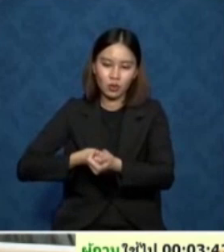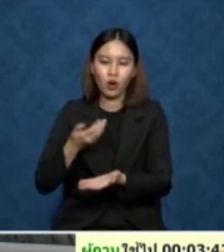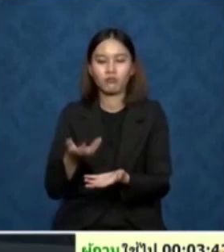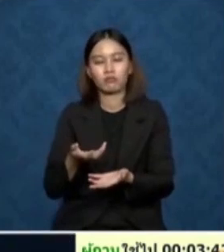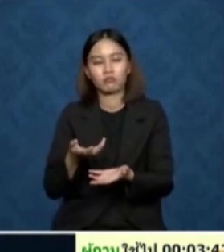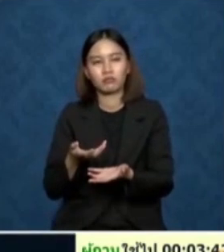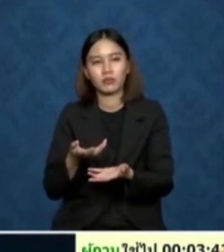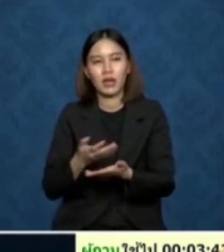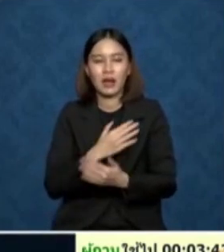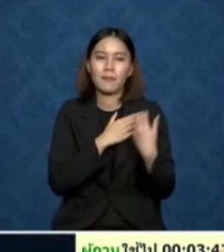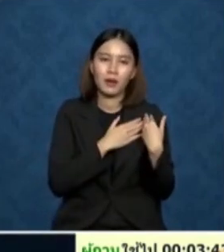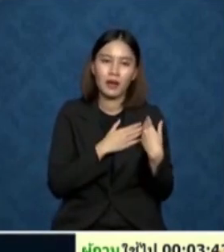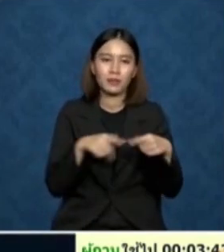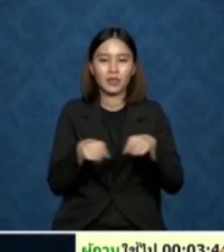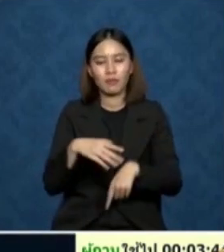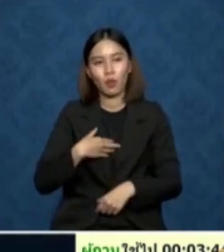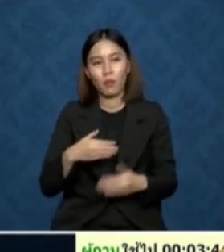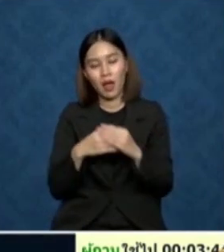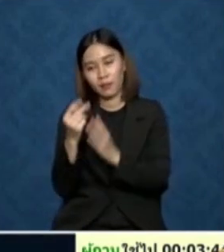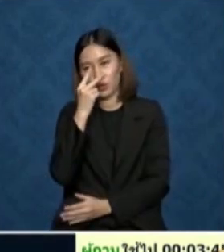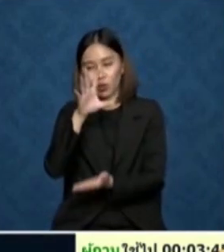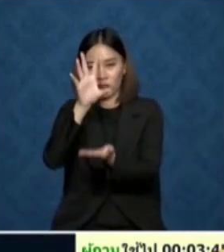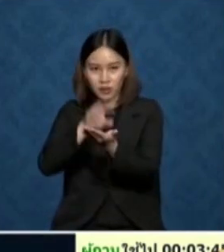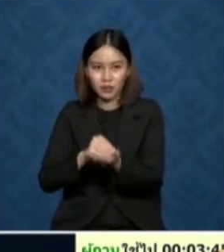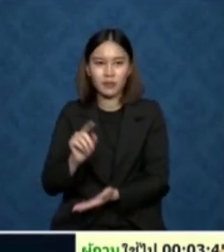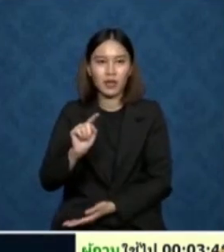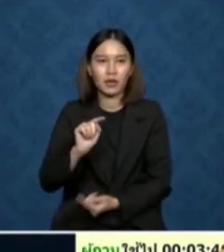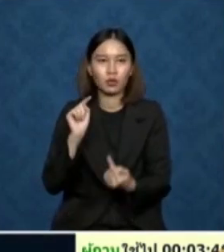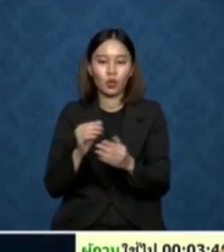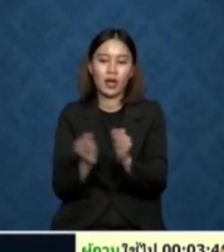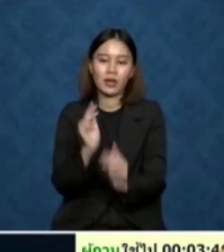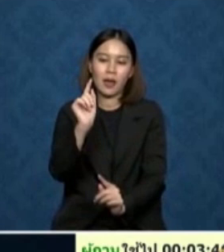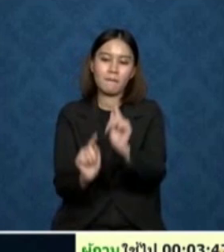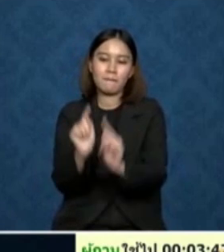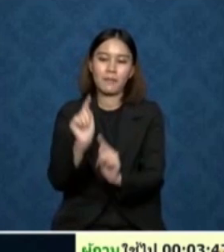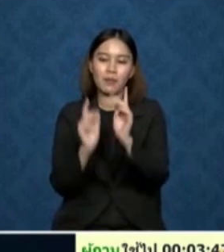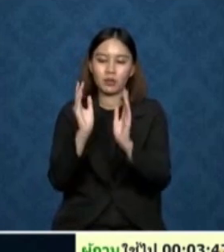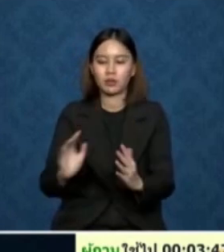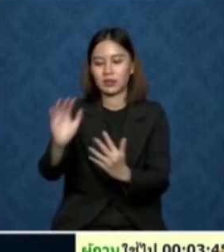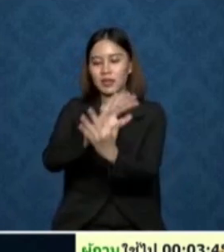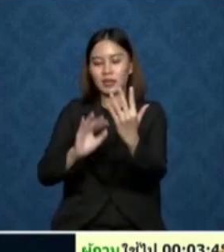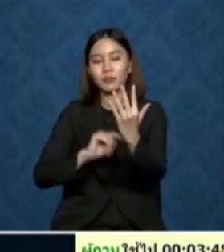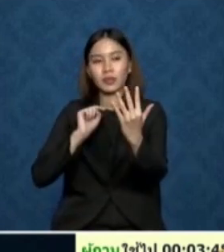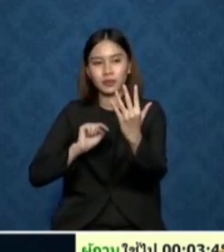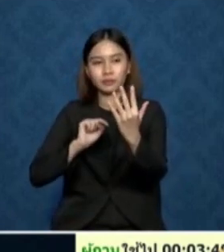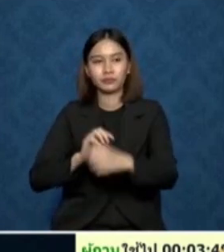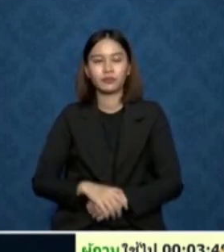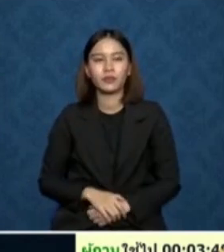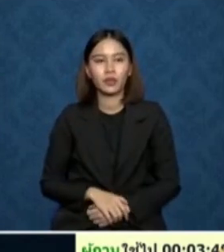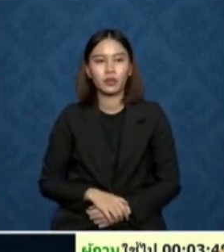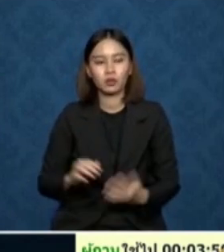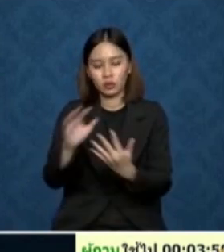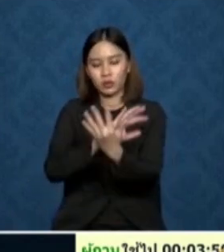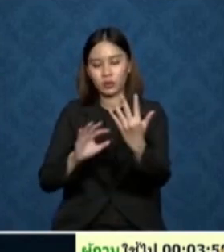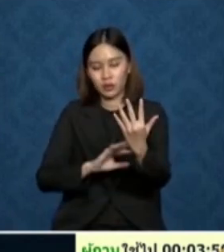กรเพิ่มขึนดวยเช่นกันผมขออนุญาตทาไปดู่ข้อมูลดัฆภณีผู้บริโภคทั่ว